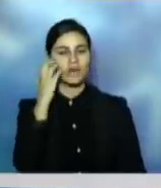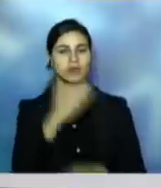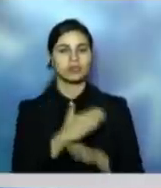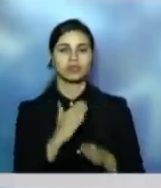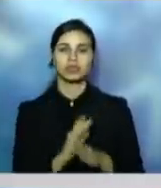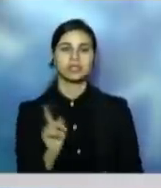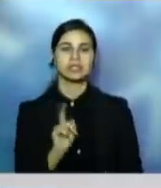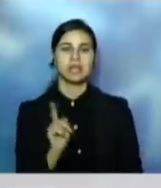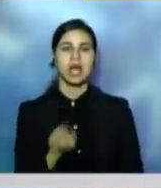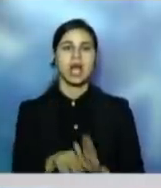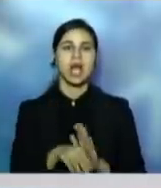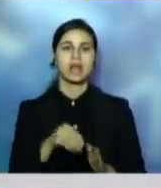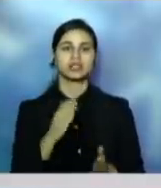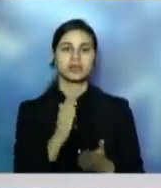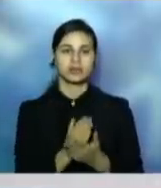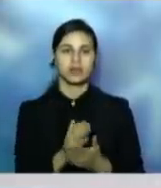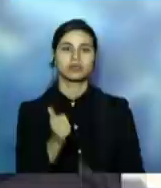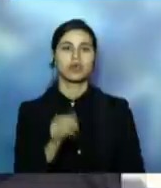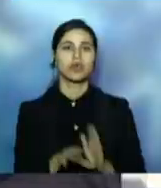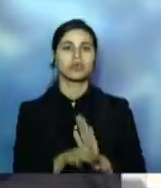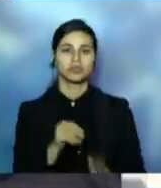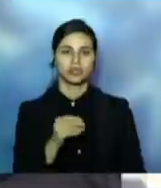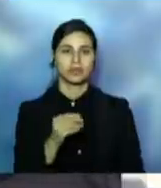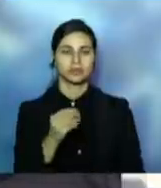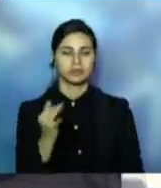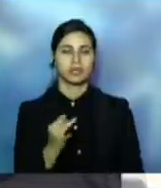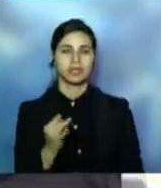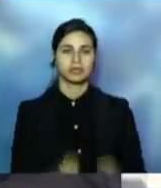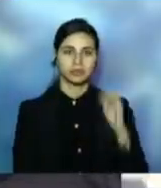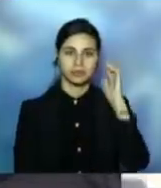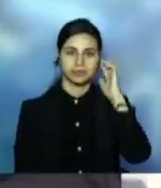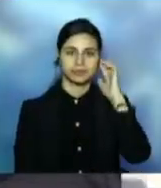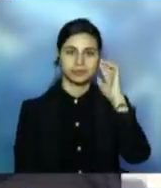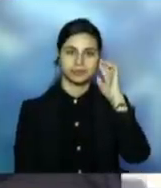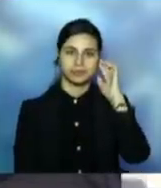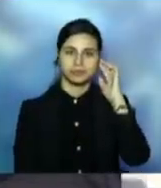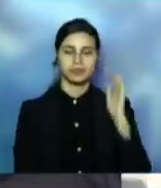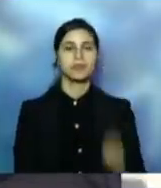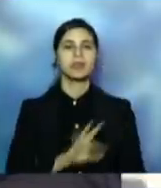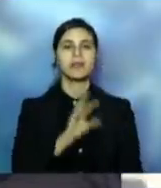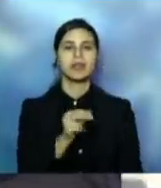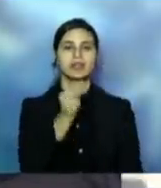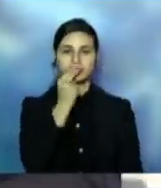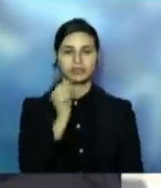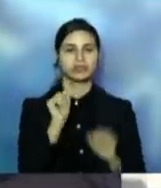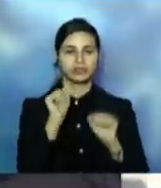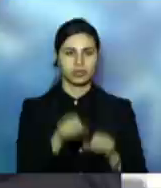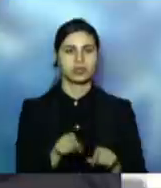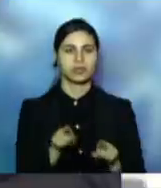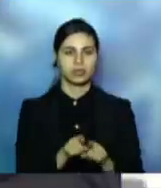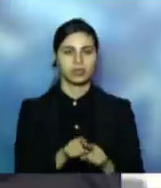რა არჩევანი გვაქვს და იერარქია როგორ გამოიყურება? ყველა მათგანის მიღება შეიძლება, მარი, მათ